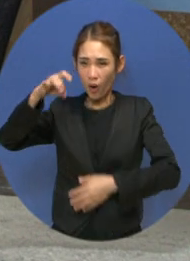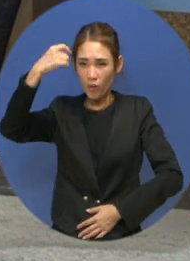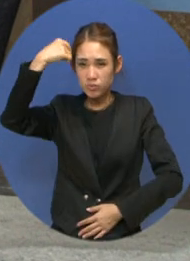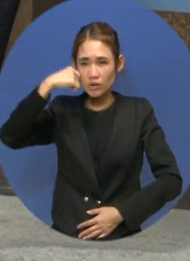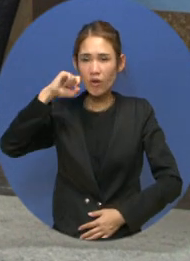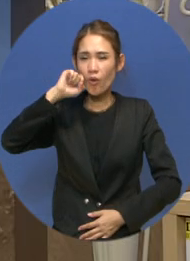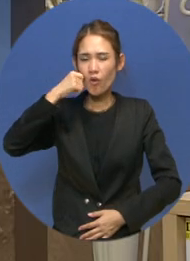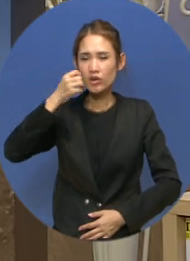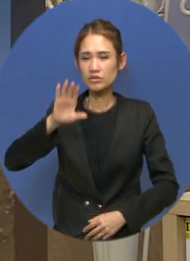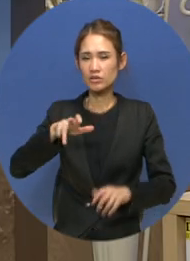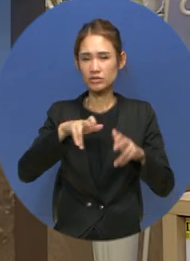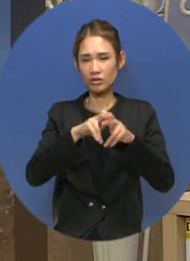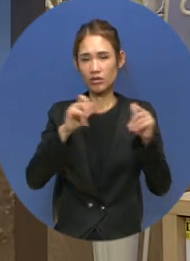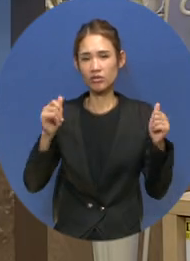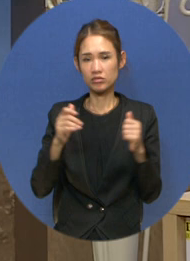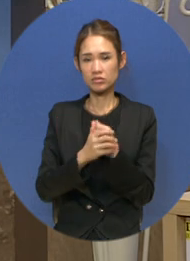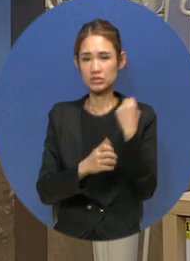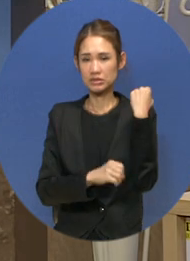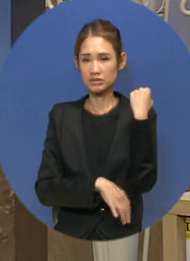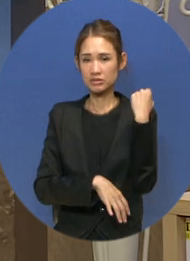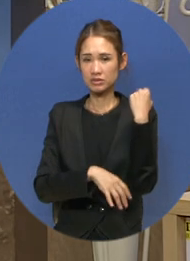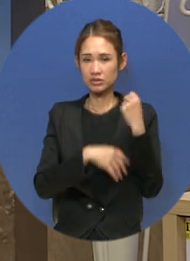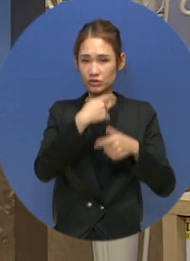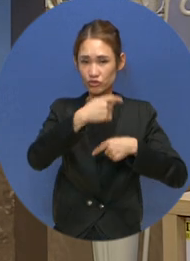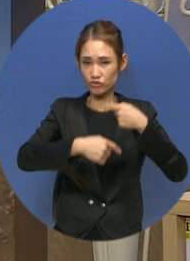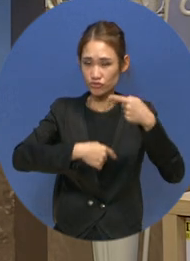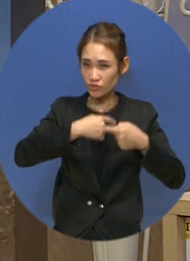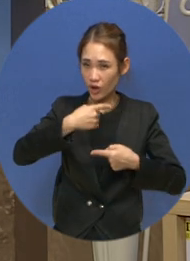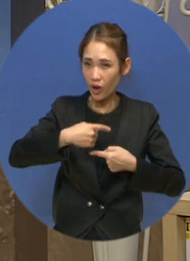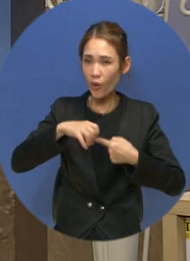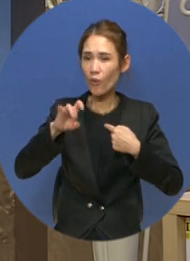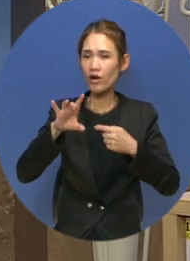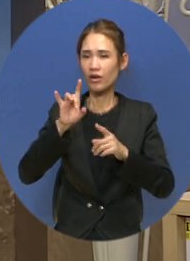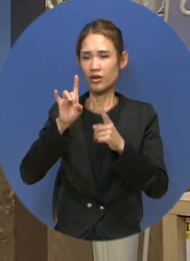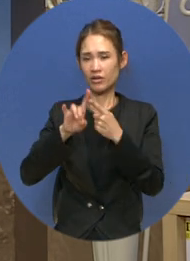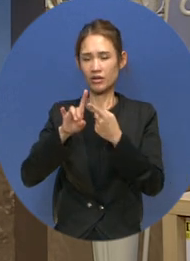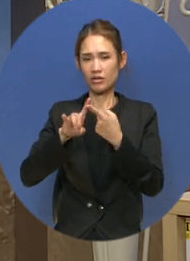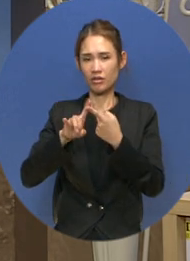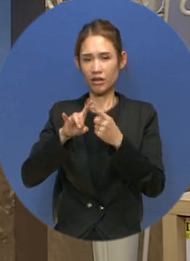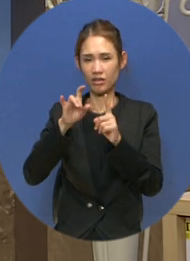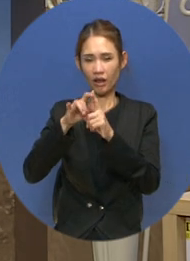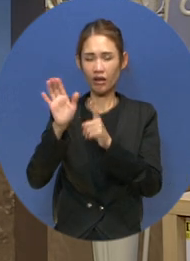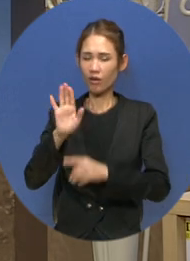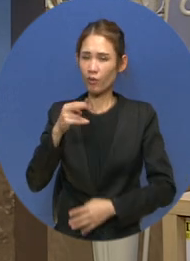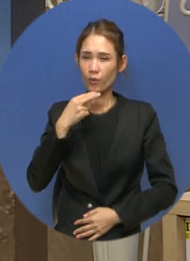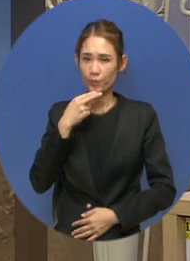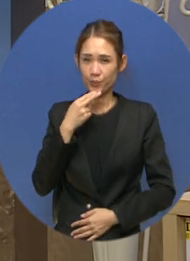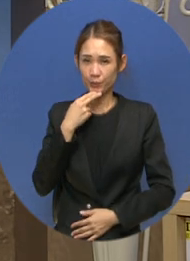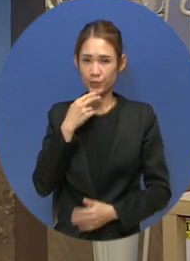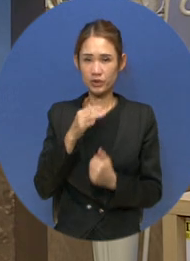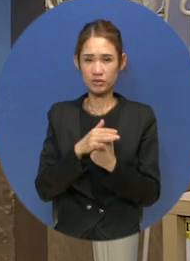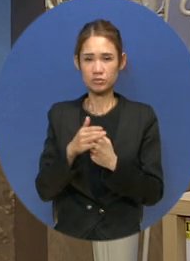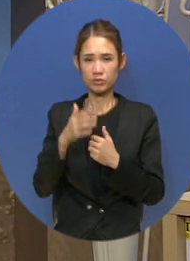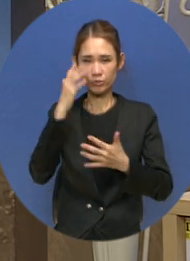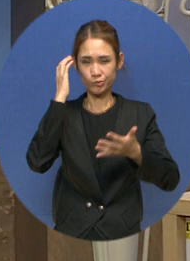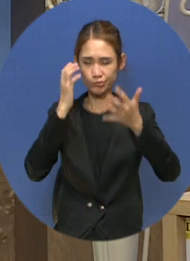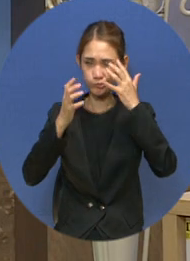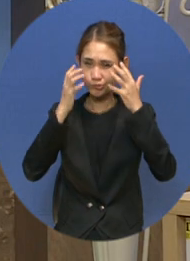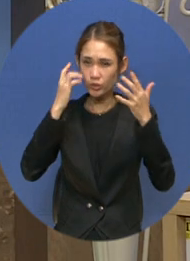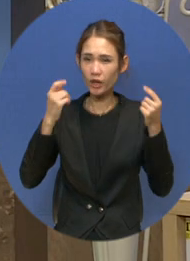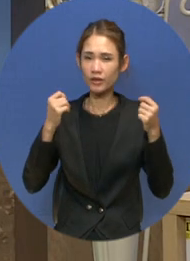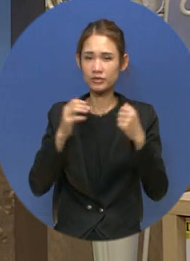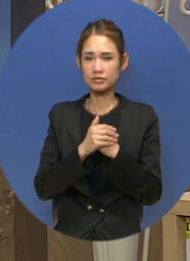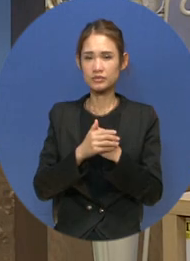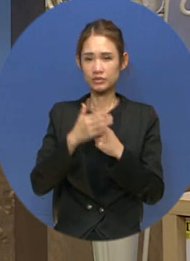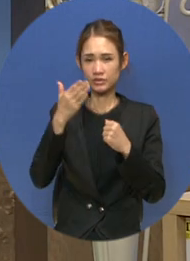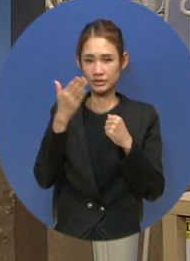그렇습니다. 근데 이제 장애인분들은 이게 기존에 뭐 수어라든지 이런 게 있던 또 단어도 아니다 보니까 그런 혼란이 있었을 것 같은데